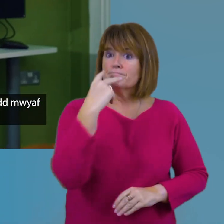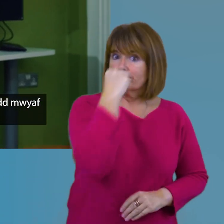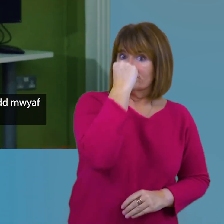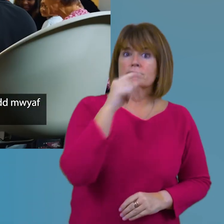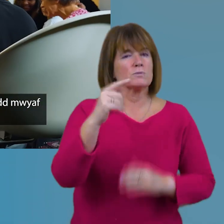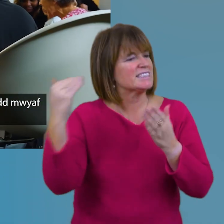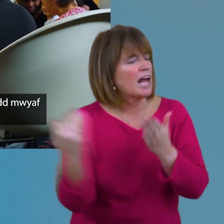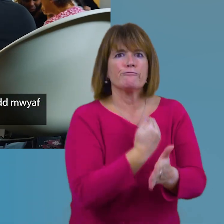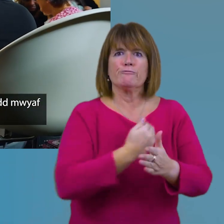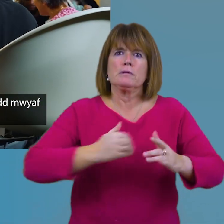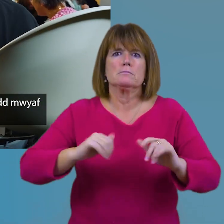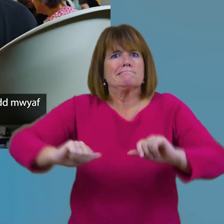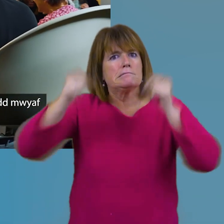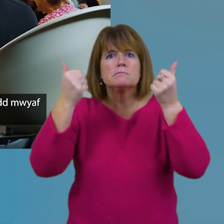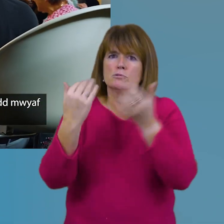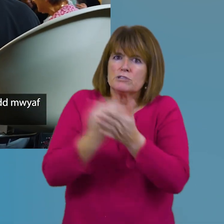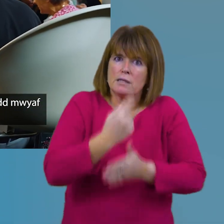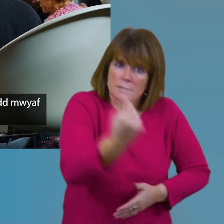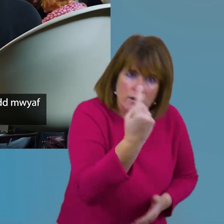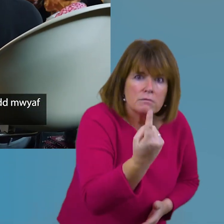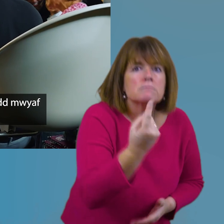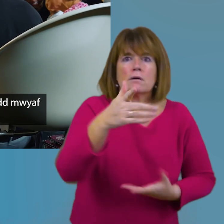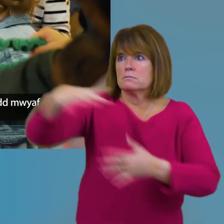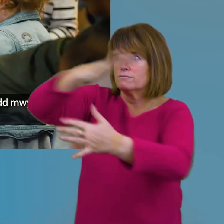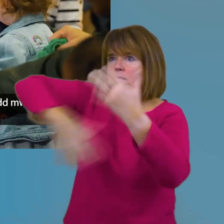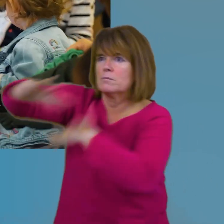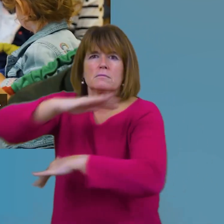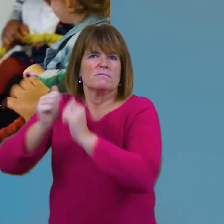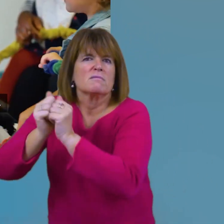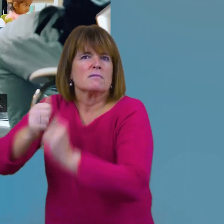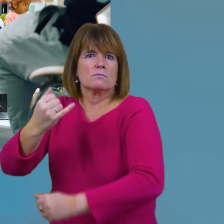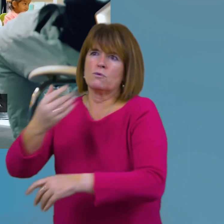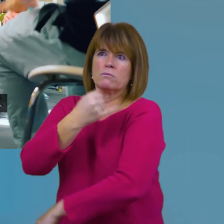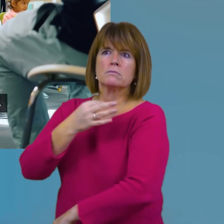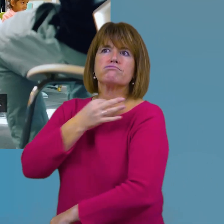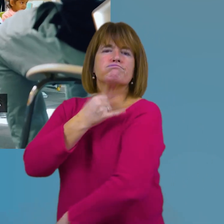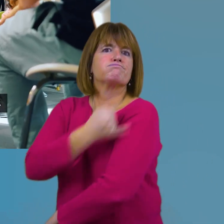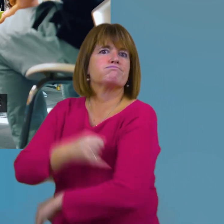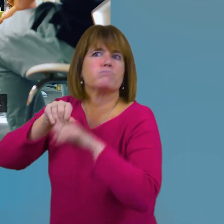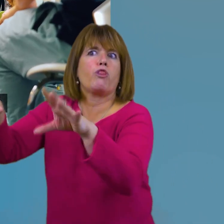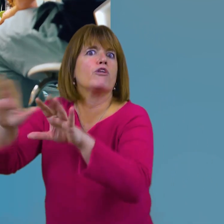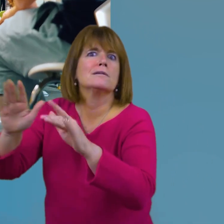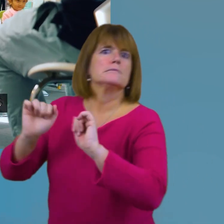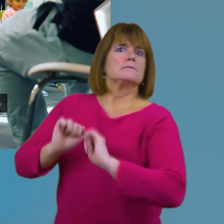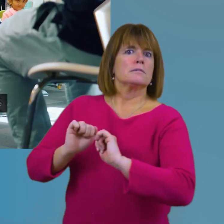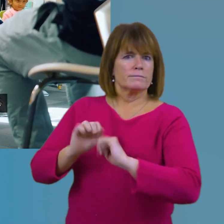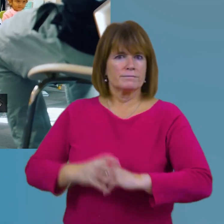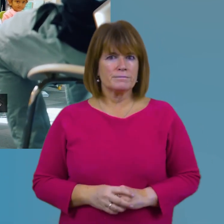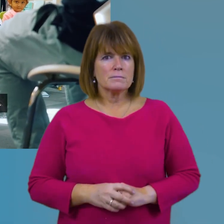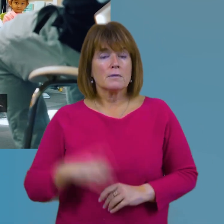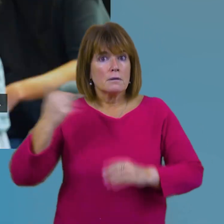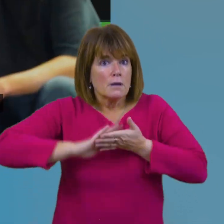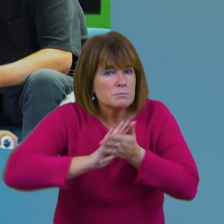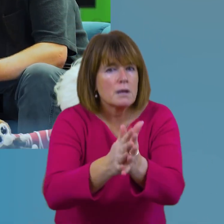ffyrdd mwyaf diogel a mwyaf effeithiol o amddiffyn eich hun, pobl agos atoch, a rhai rydych yn gofalu